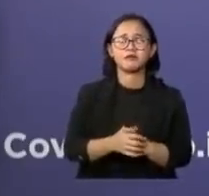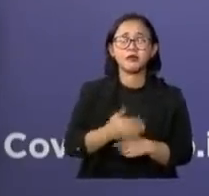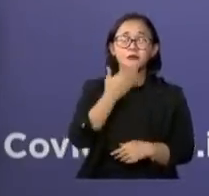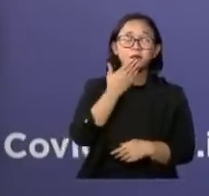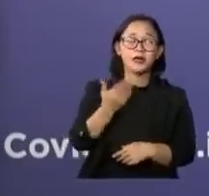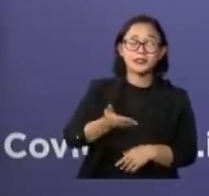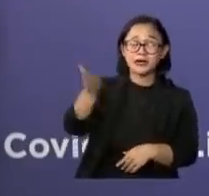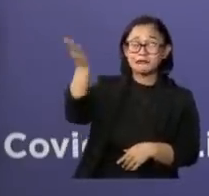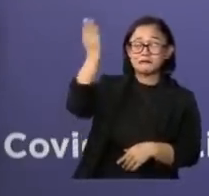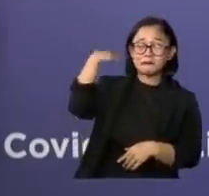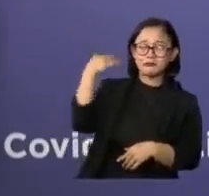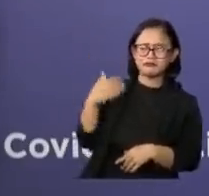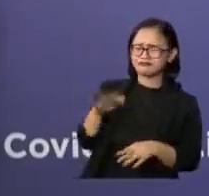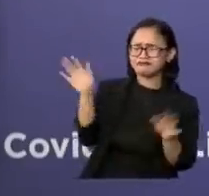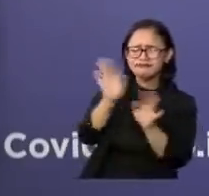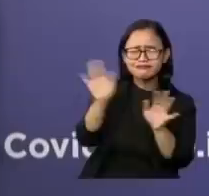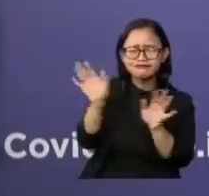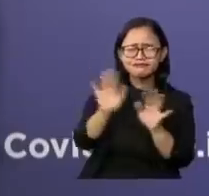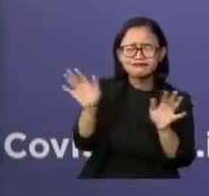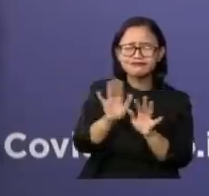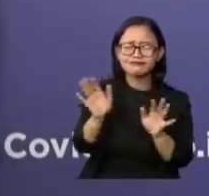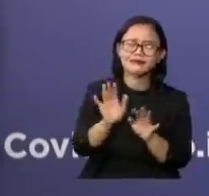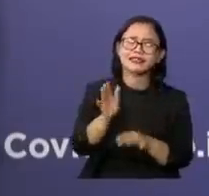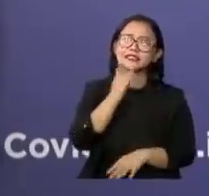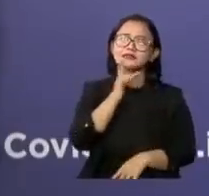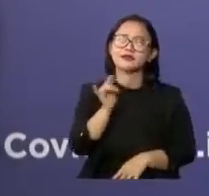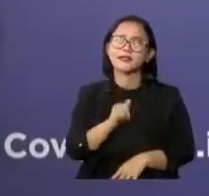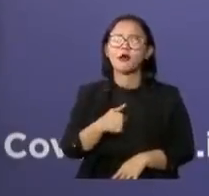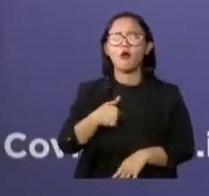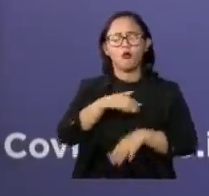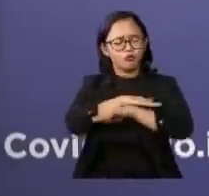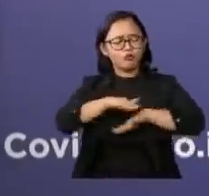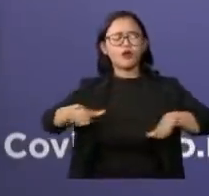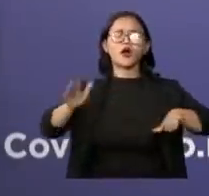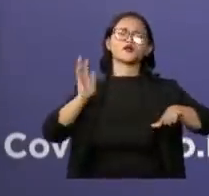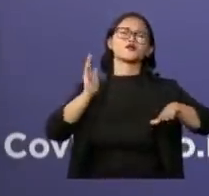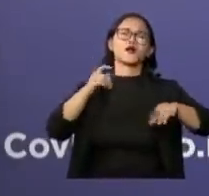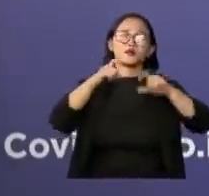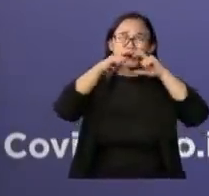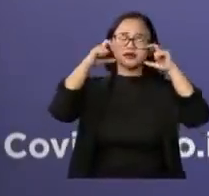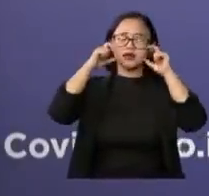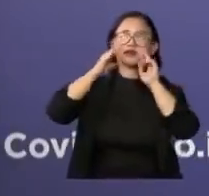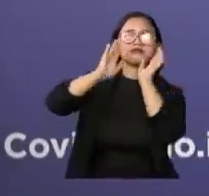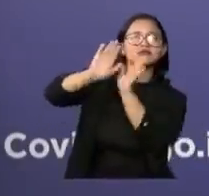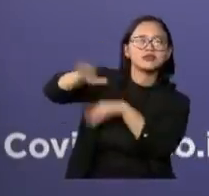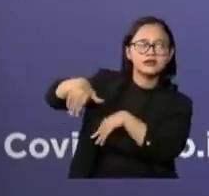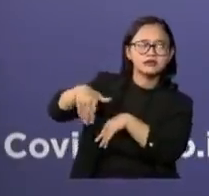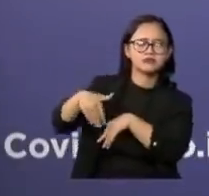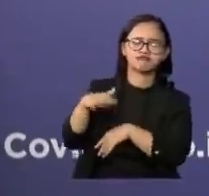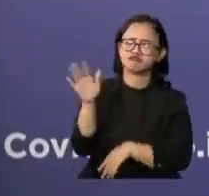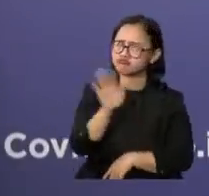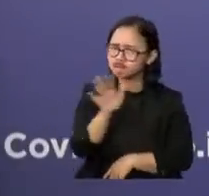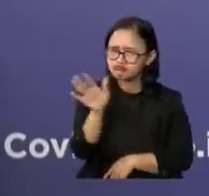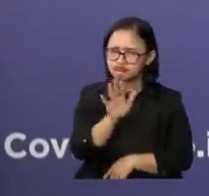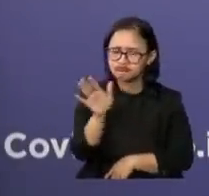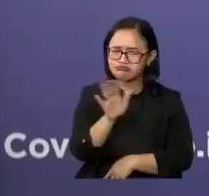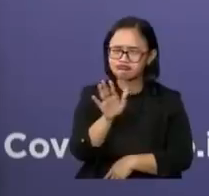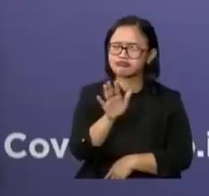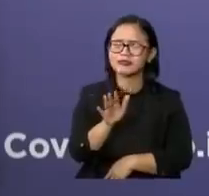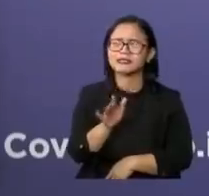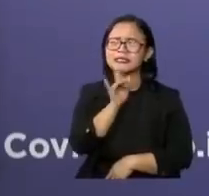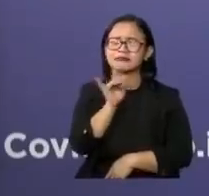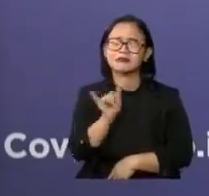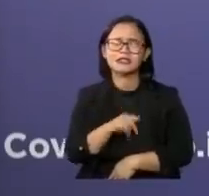menjalankan kebiasaan lama yang merasa aman dengan tidak menggunakan masker, yang merasa